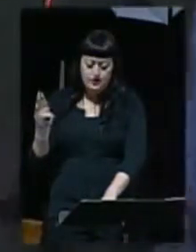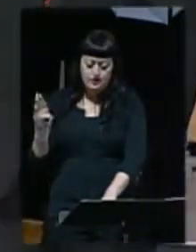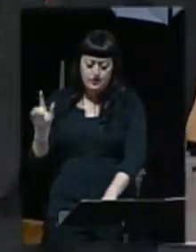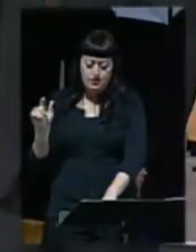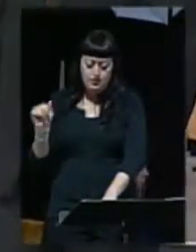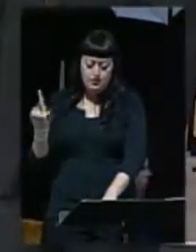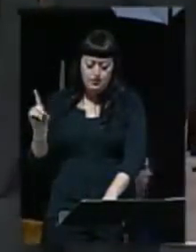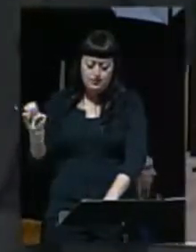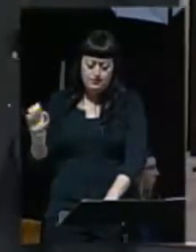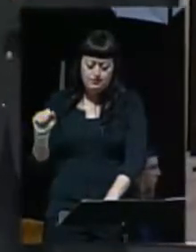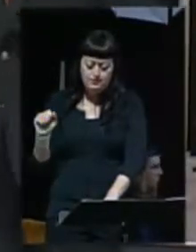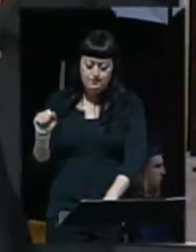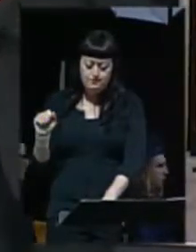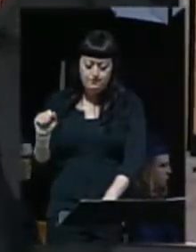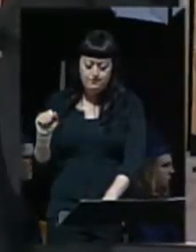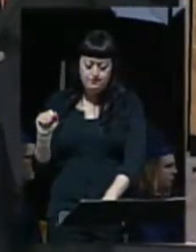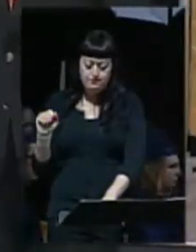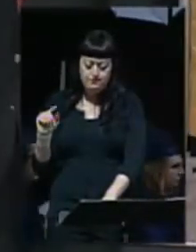Caleb Laude.